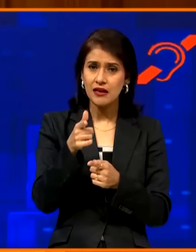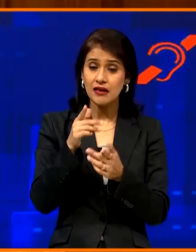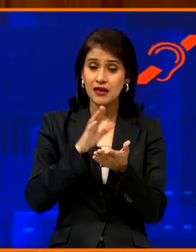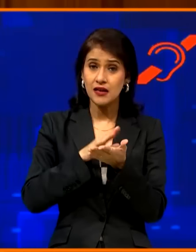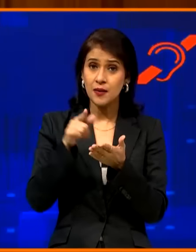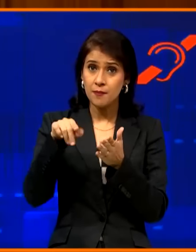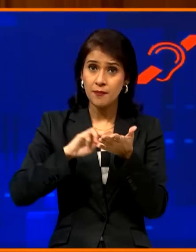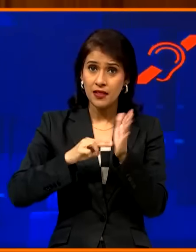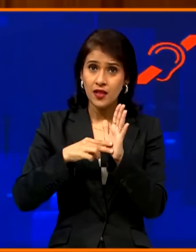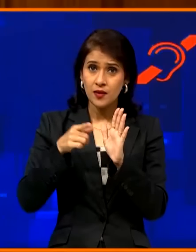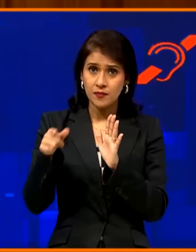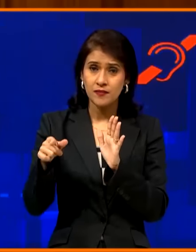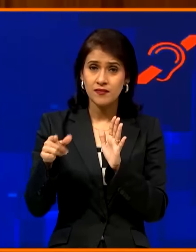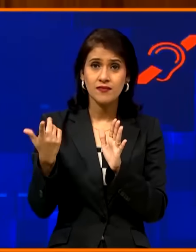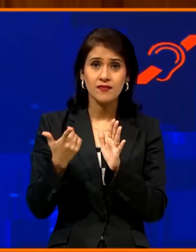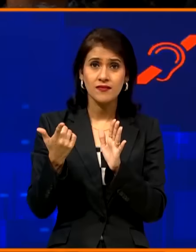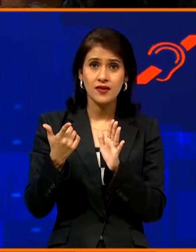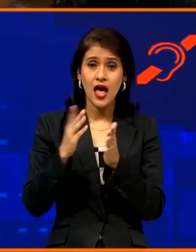पड़ेगा